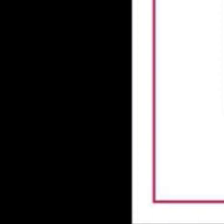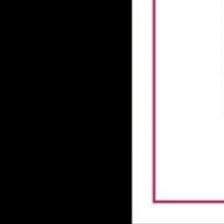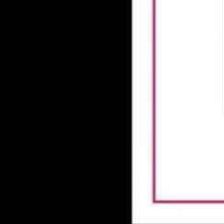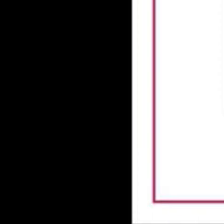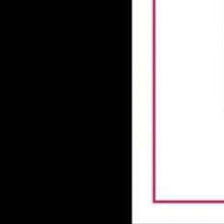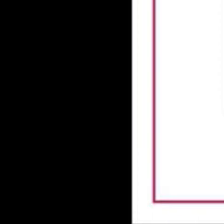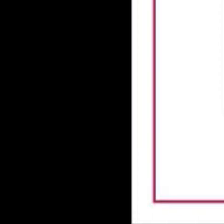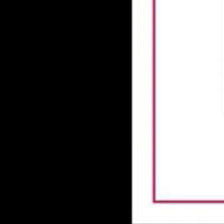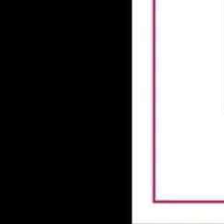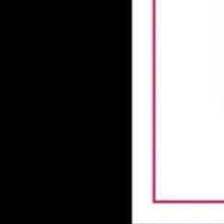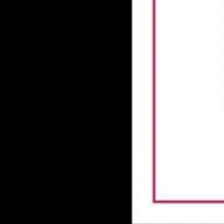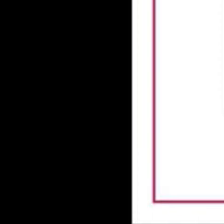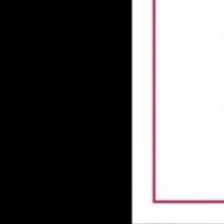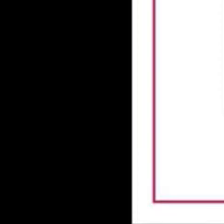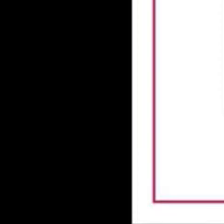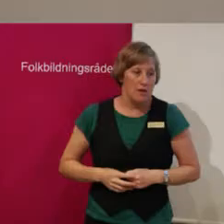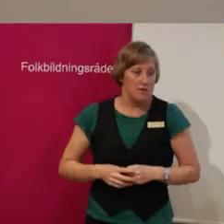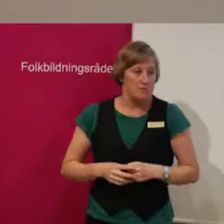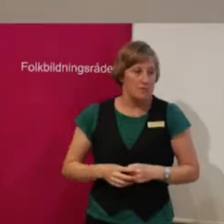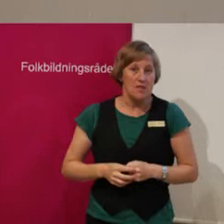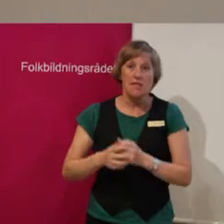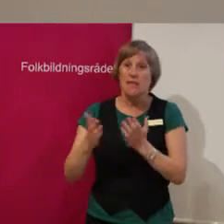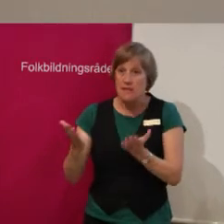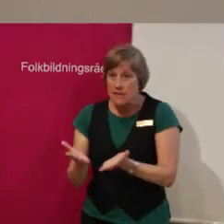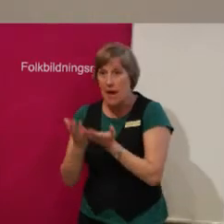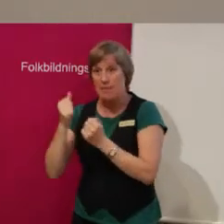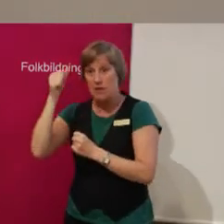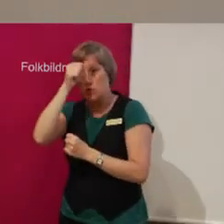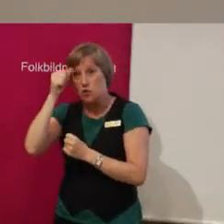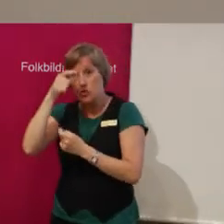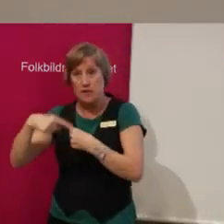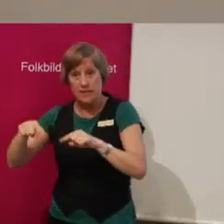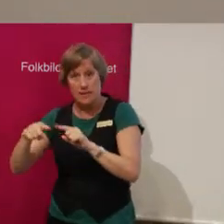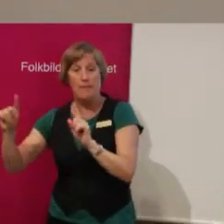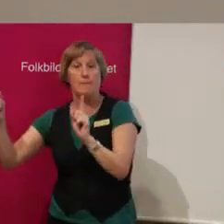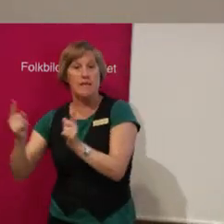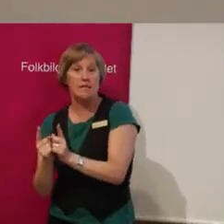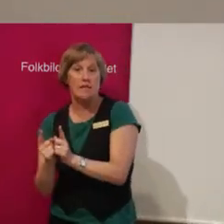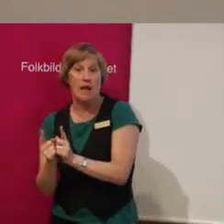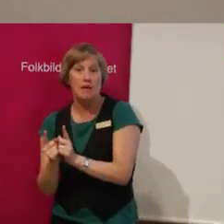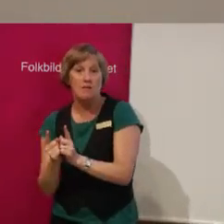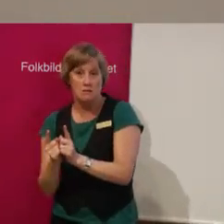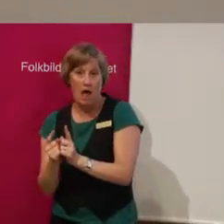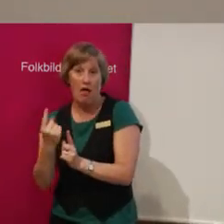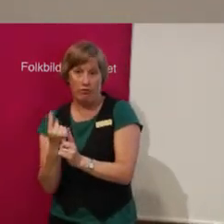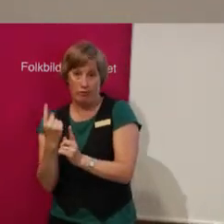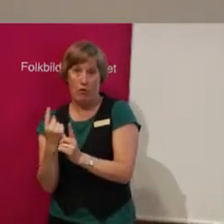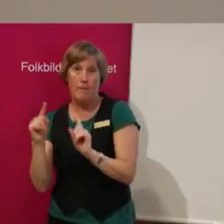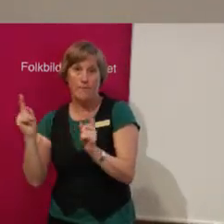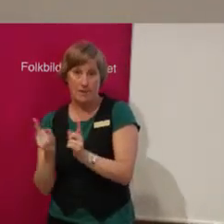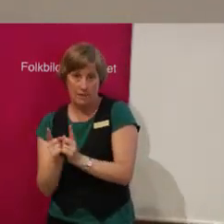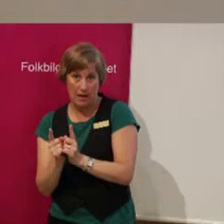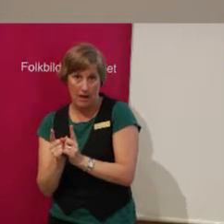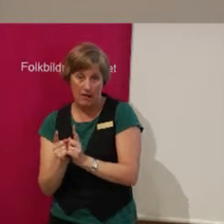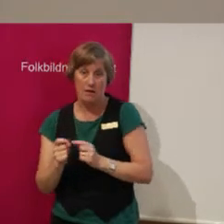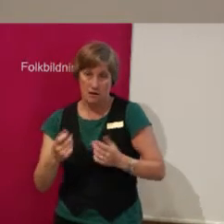året. Samtidigt så kan man konstatera att studiecirklarna minskar i antal. Och det här gör någonstans att det är värt att titta på och